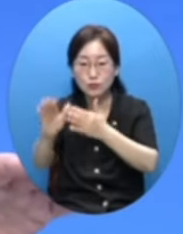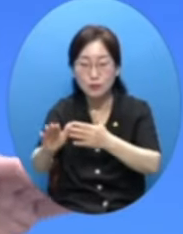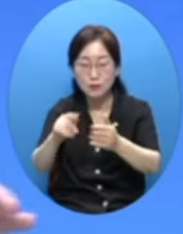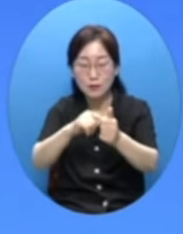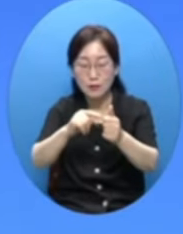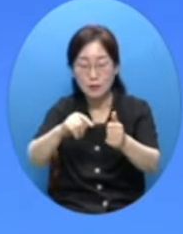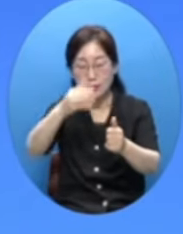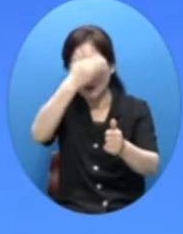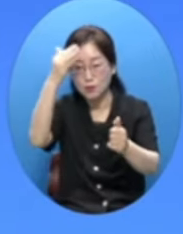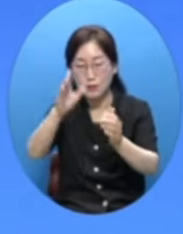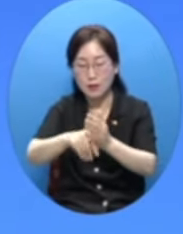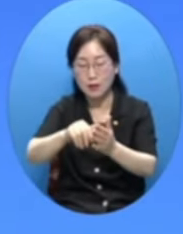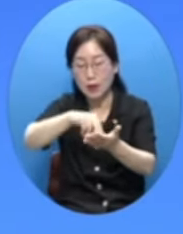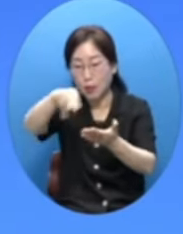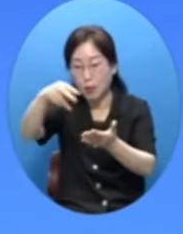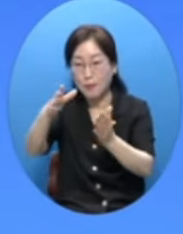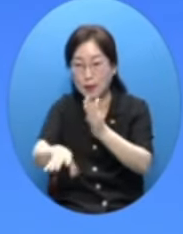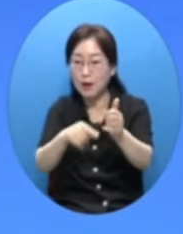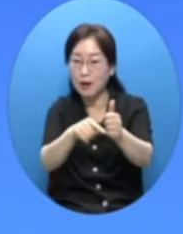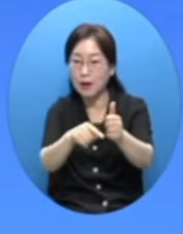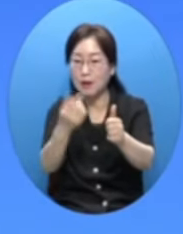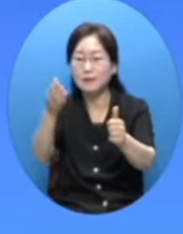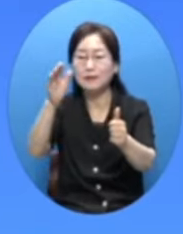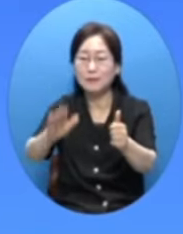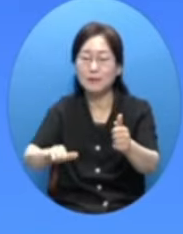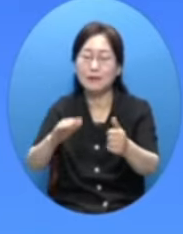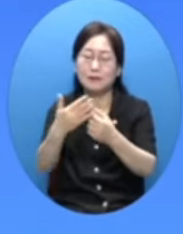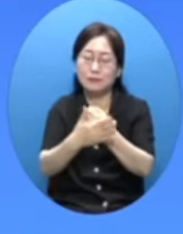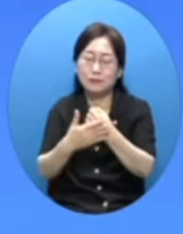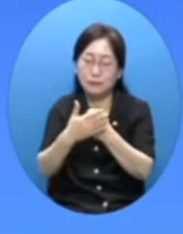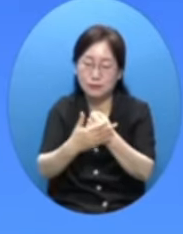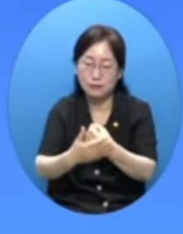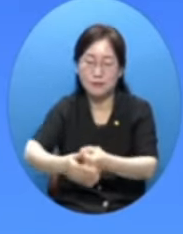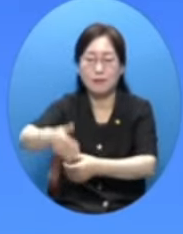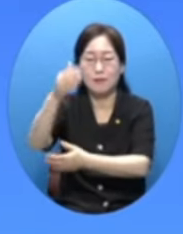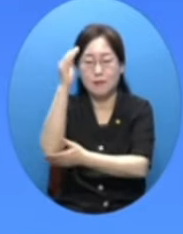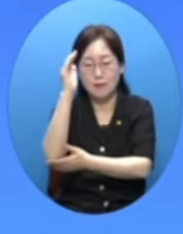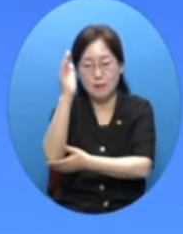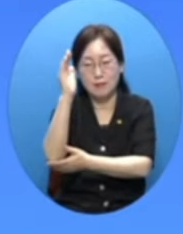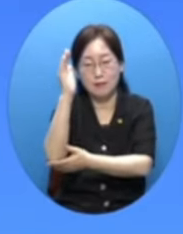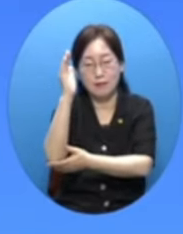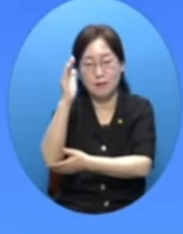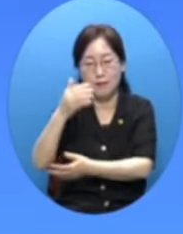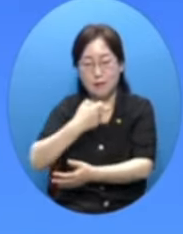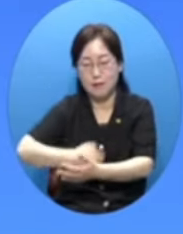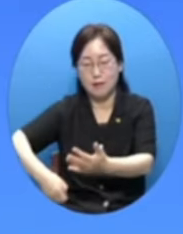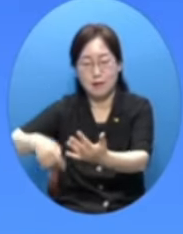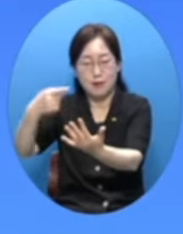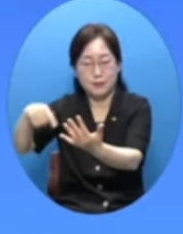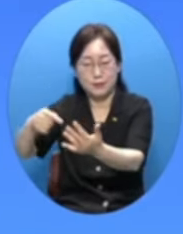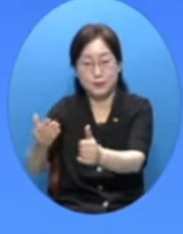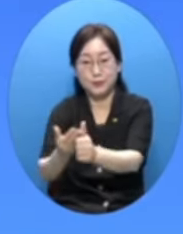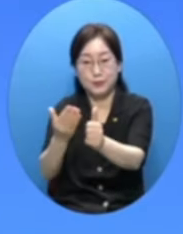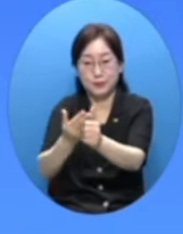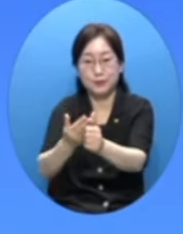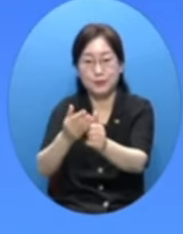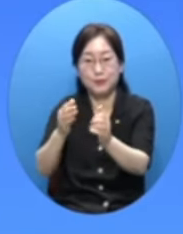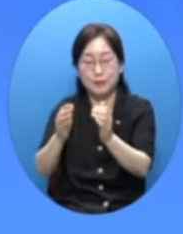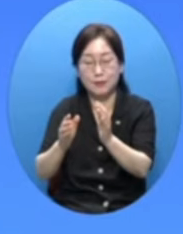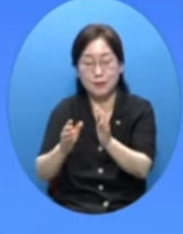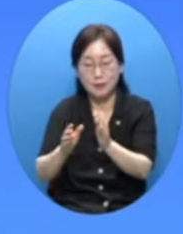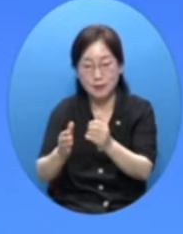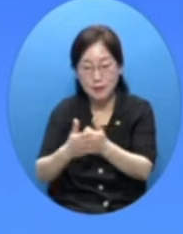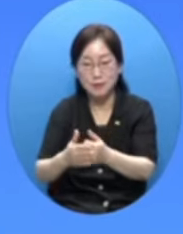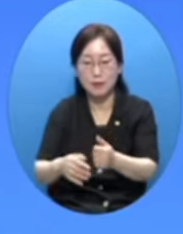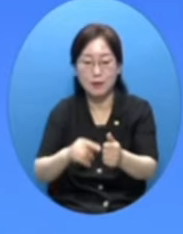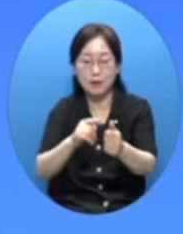그가 얼마나 은혜롭게 사람들에게 말씀을 전하고 많은 제자를 양성했는지 그 옆에 세인트, 성자라고 하는